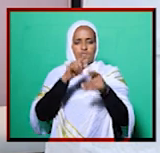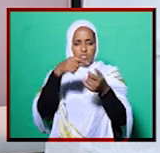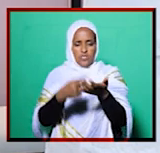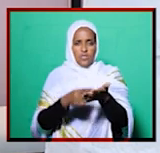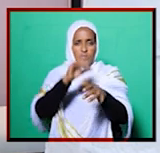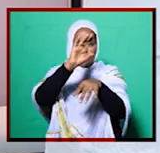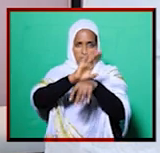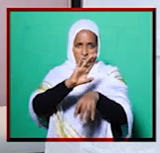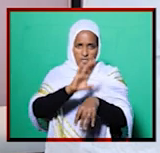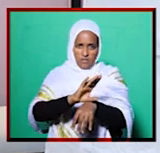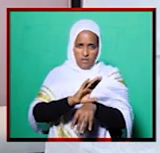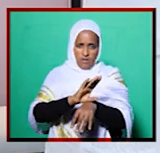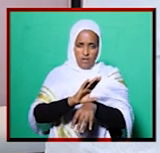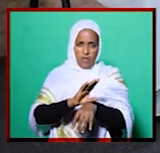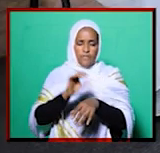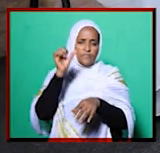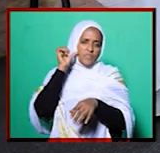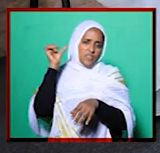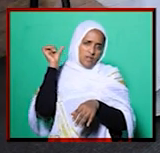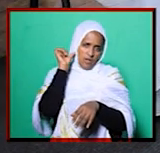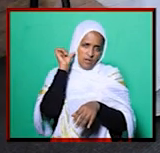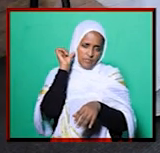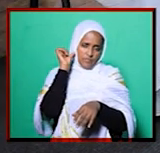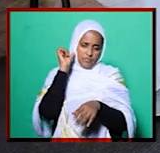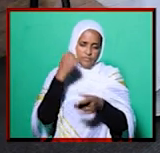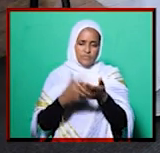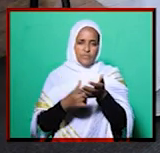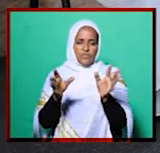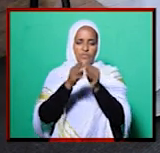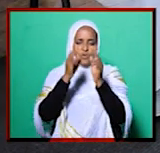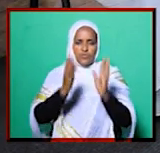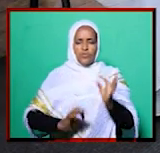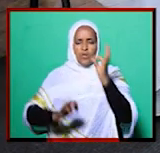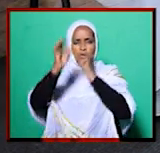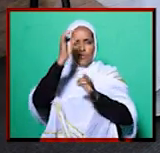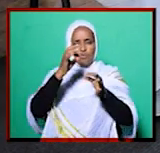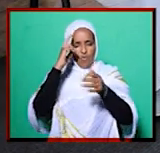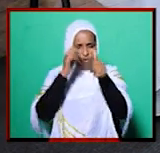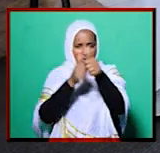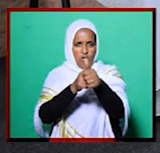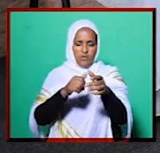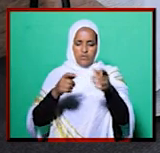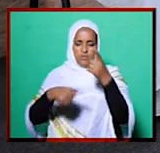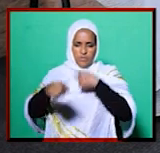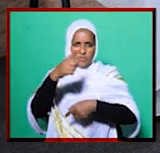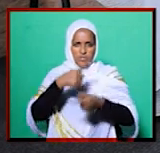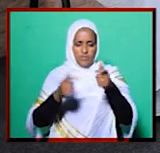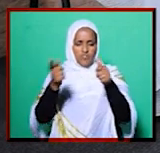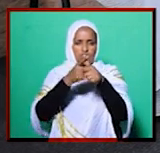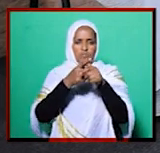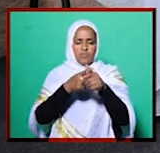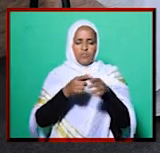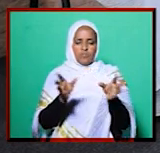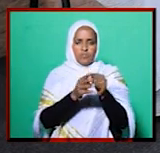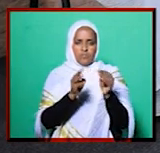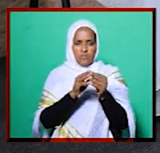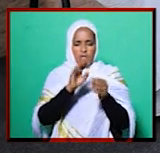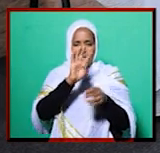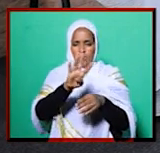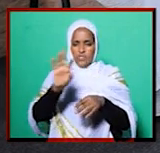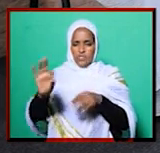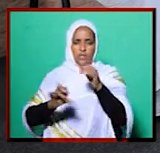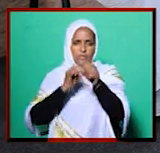ጥቅመኝነት ይታይብናል ከማስተማር ጀምሮ ስለዚህ ቤተክርስቲያኒቷ የትናንትናዋ ይህ ሲኖዶሳዊ ትውፊቷ እኮ ከሐዋርያት የመጣ